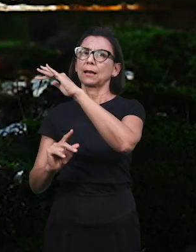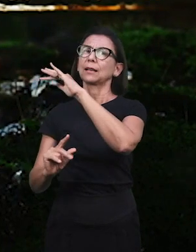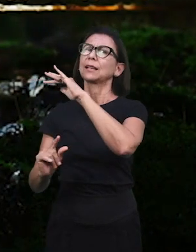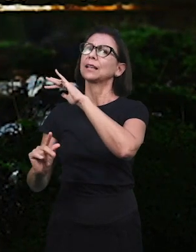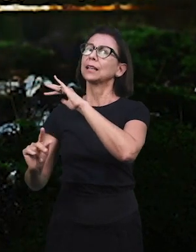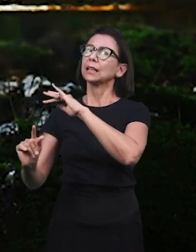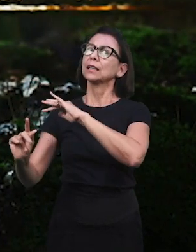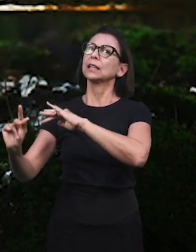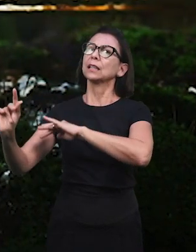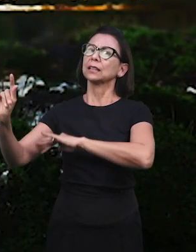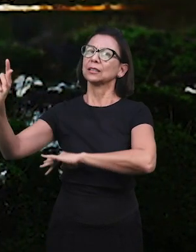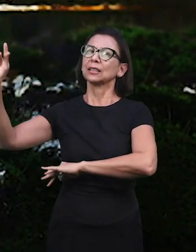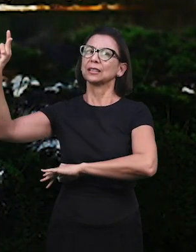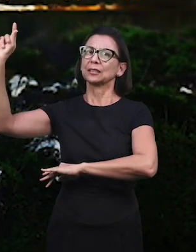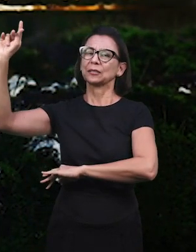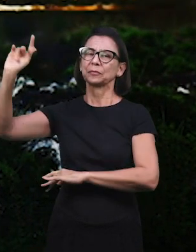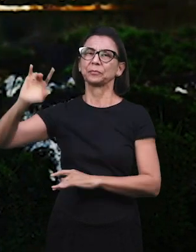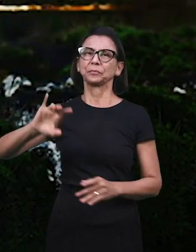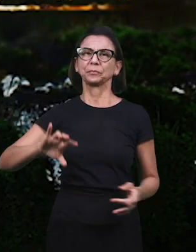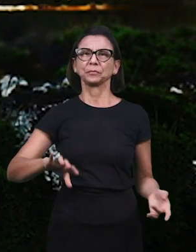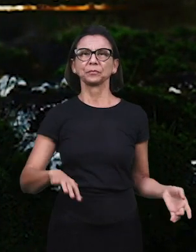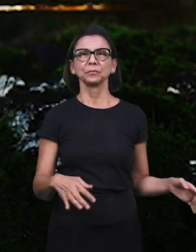eterno, tu